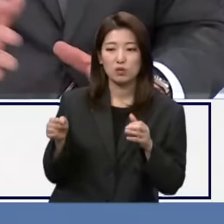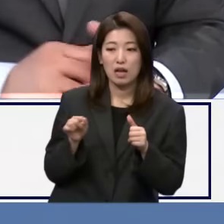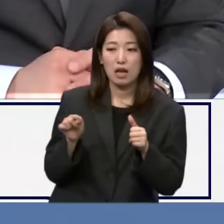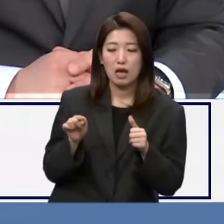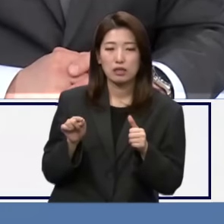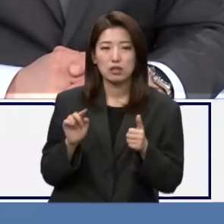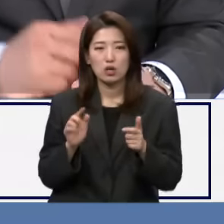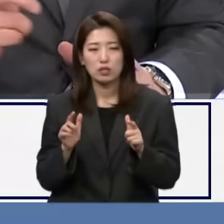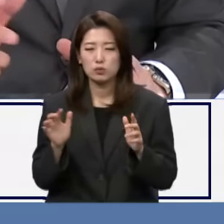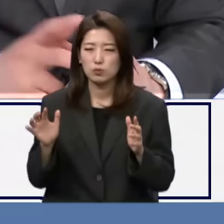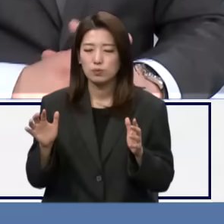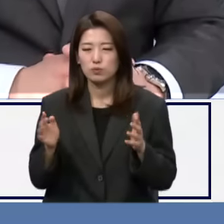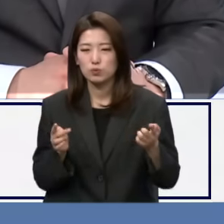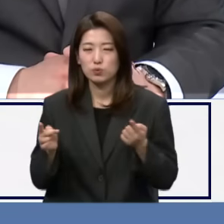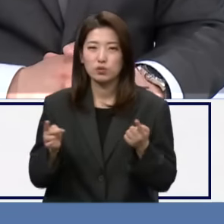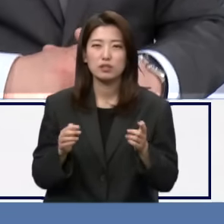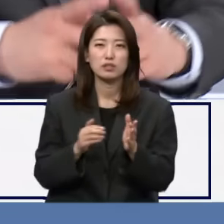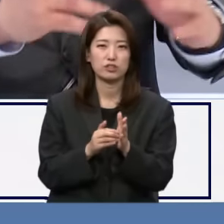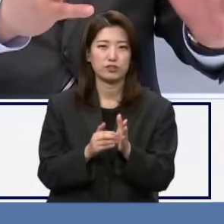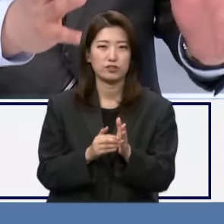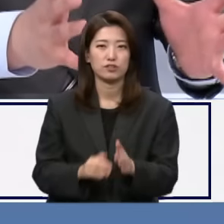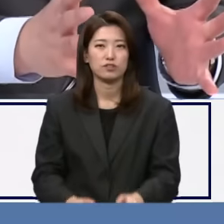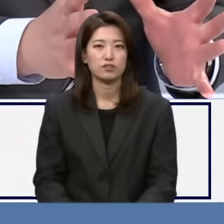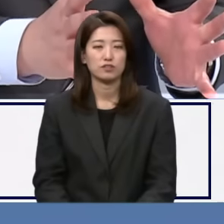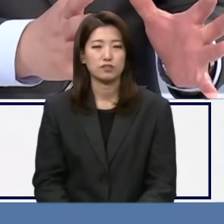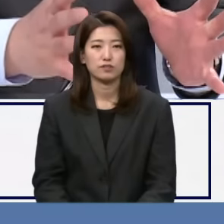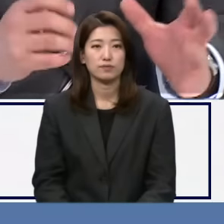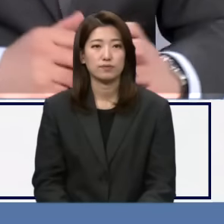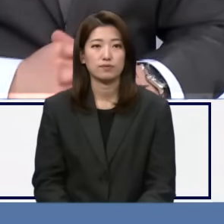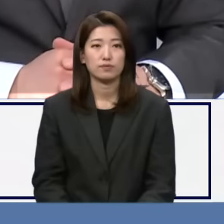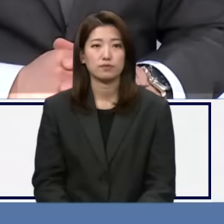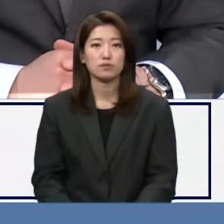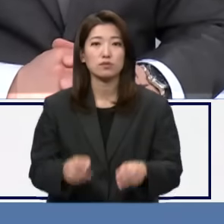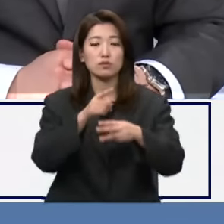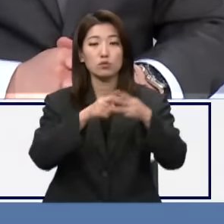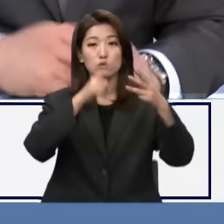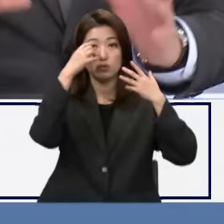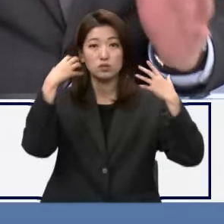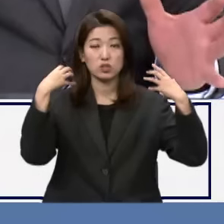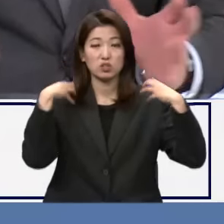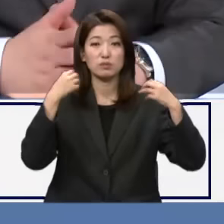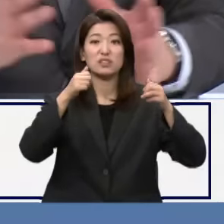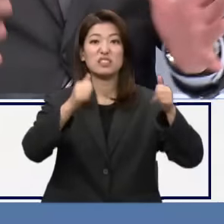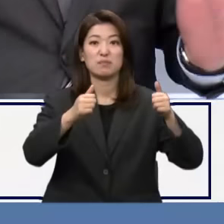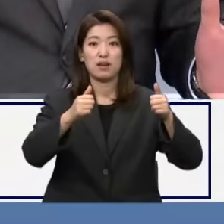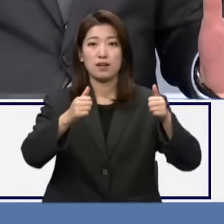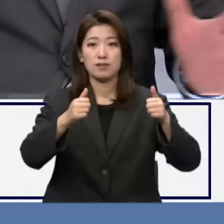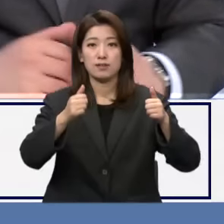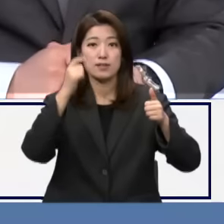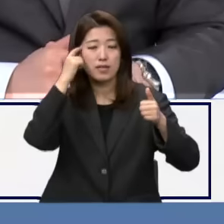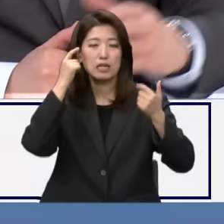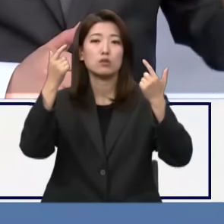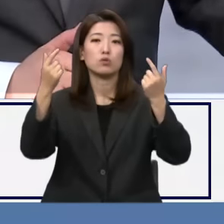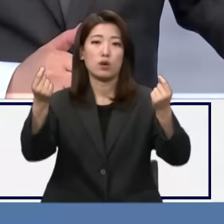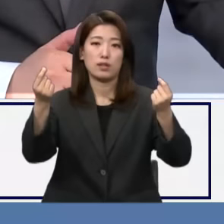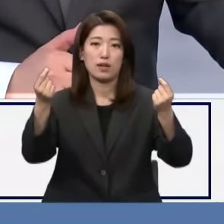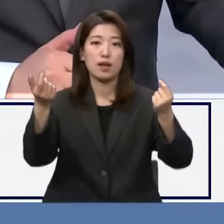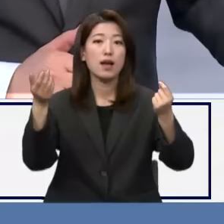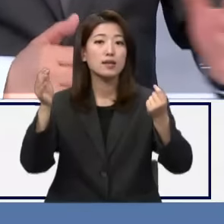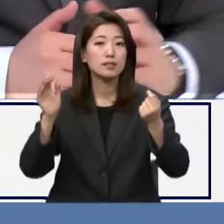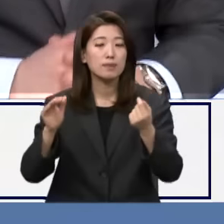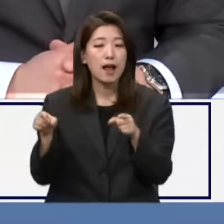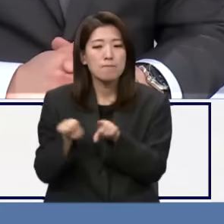막았는데 자 여기에서 그렇다면 이제 윤석열 정부에 대한 심판은 서로 같이 하겠다 근데 제가 말씀드리는 따로 똑같은 거죠 그러니까 한쪽은